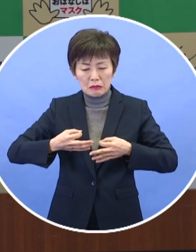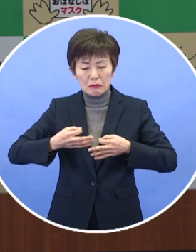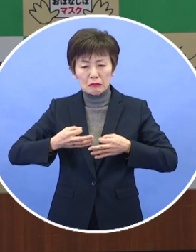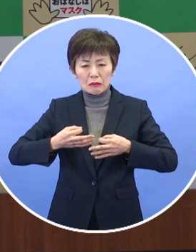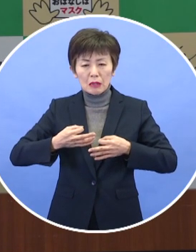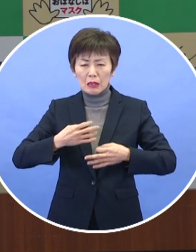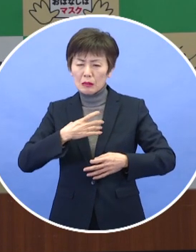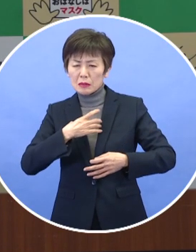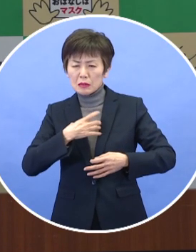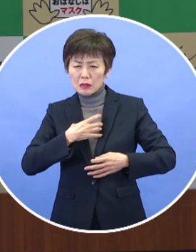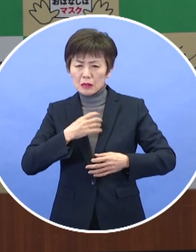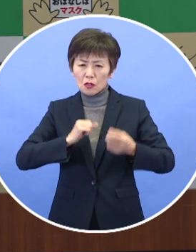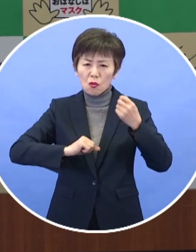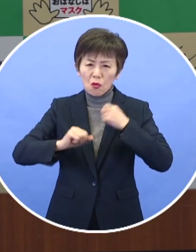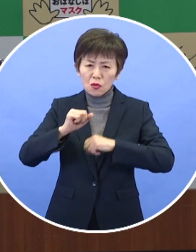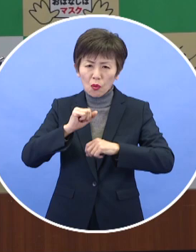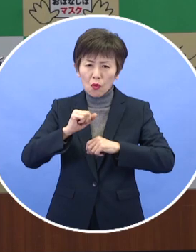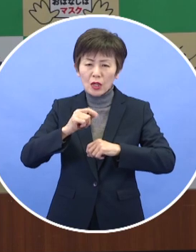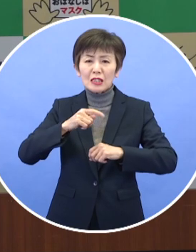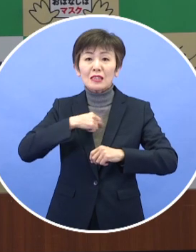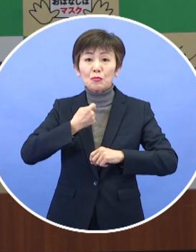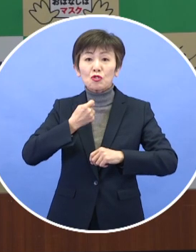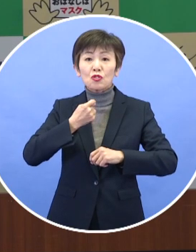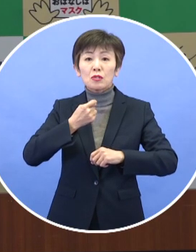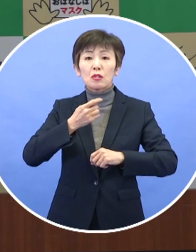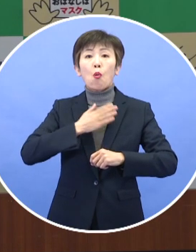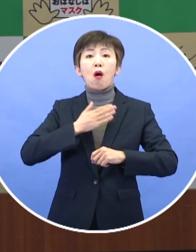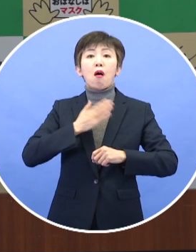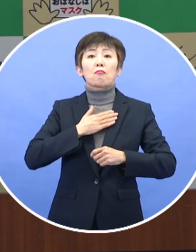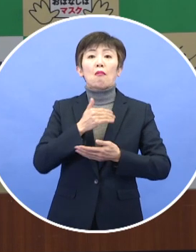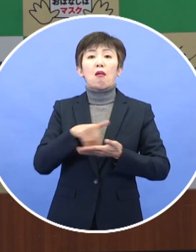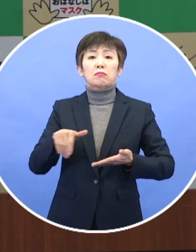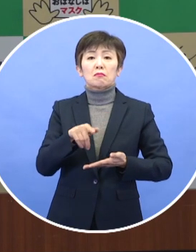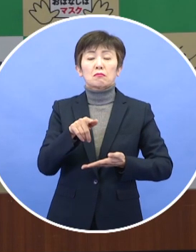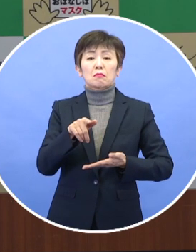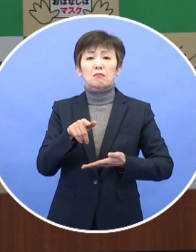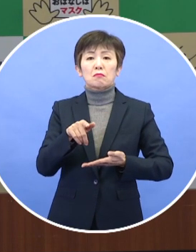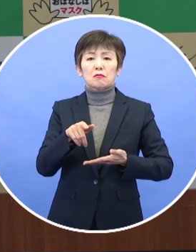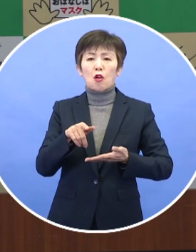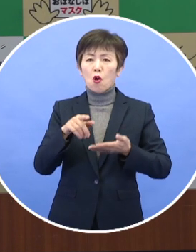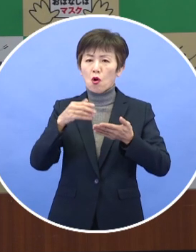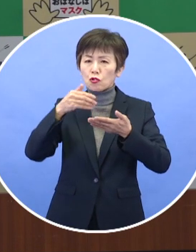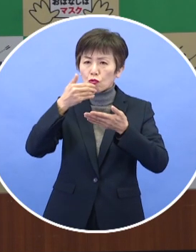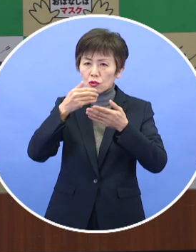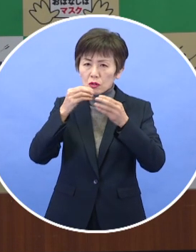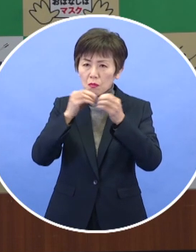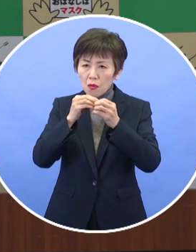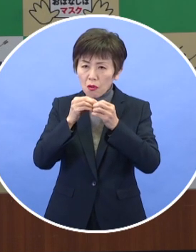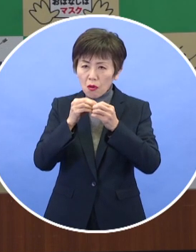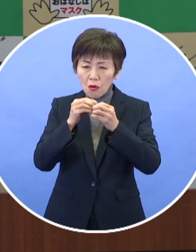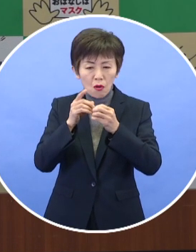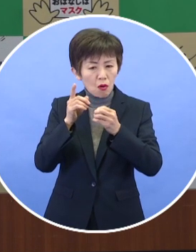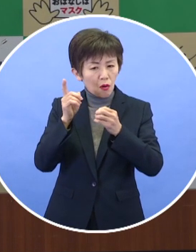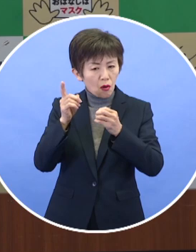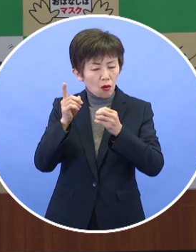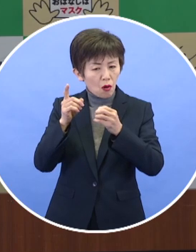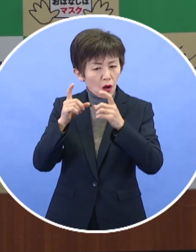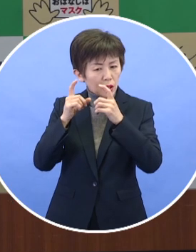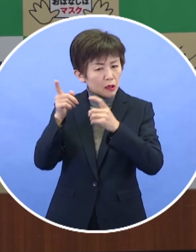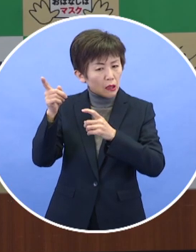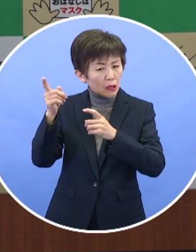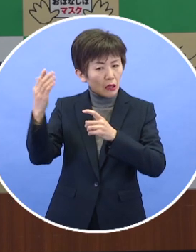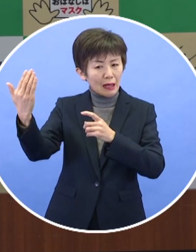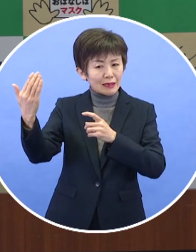ったかどうかというのはですね、私も含めて あそこの時にマスク取ったな、食事の時にちょっとマスク相手の人してなかったかな